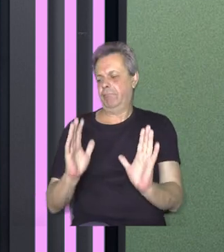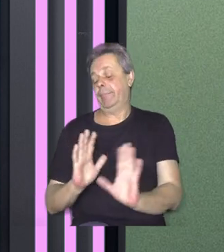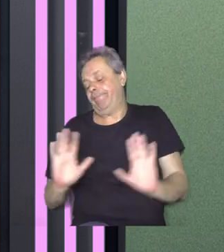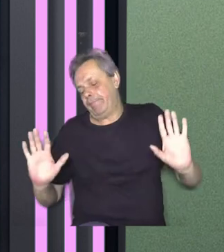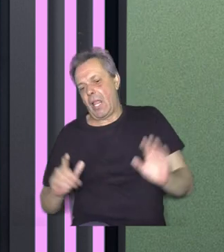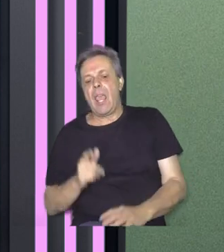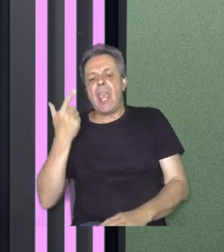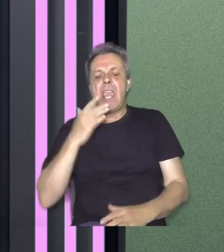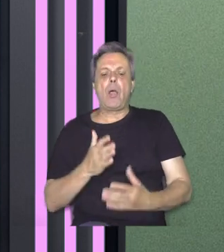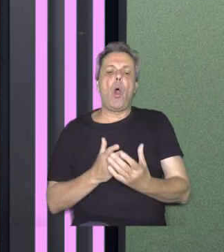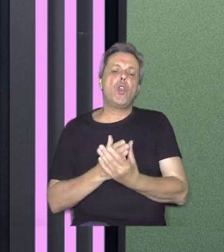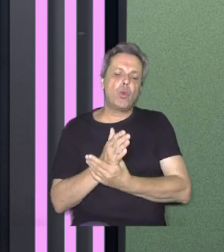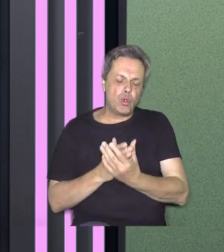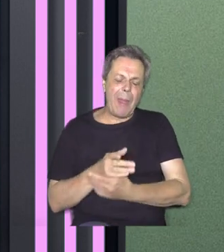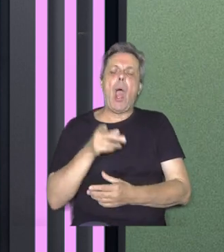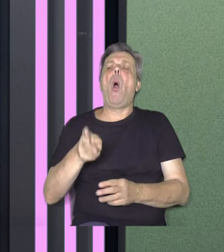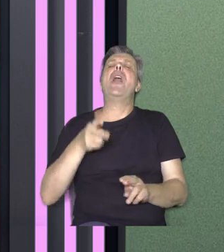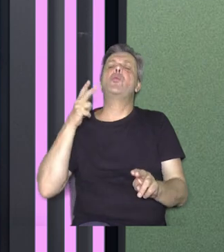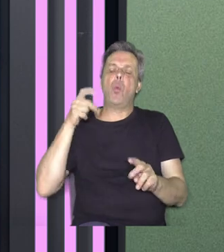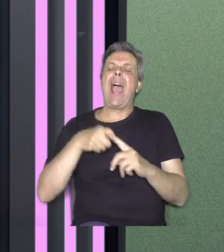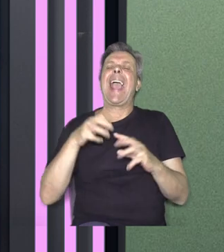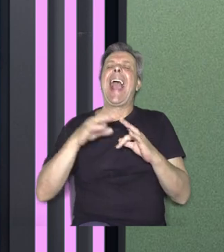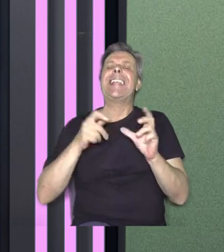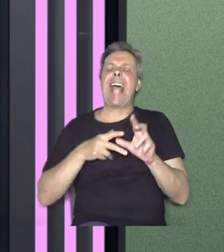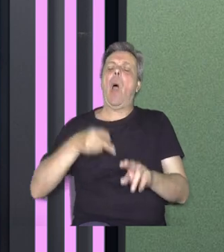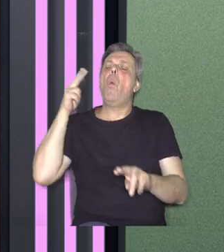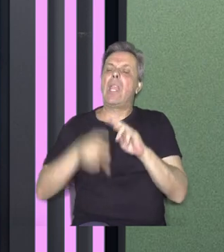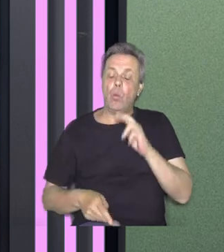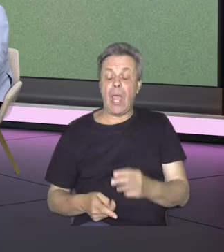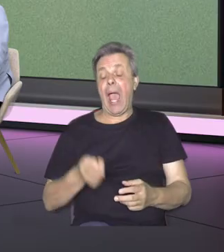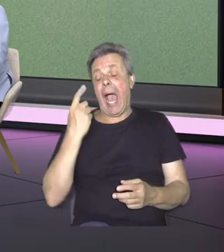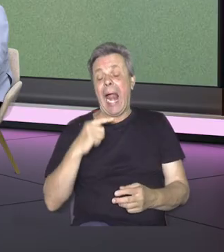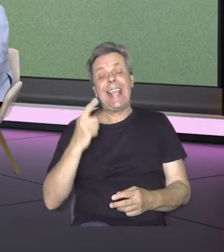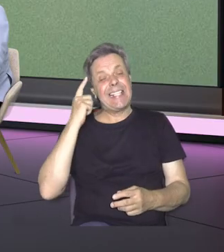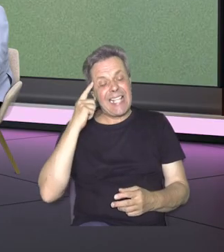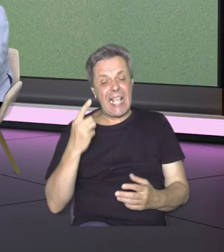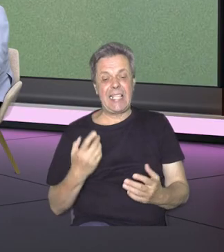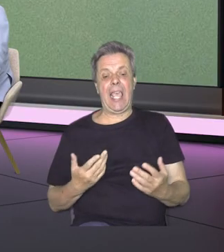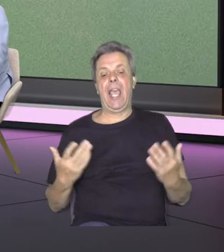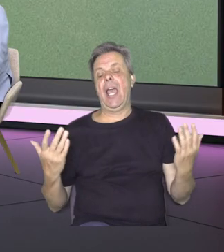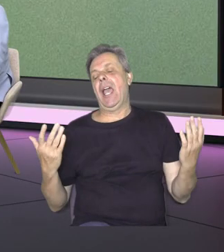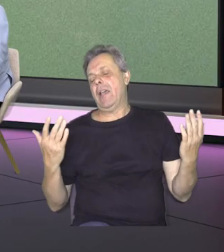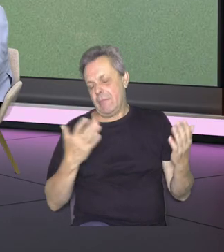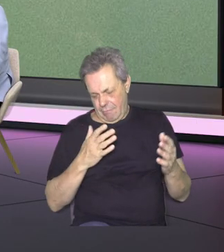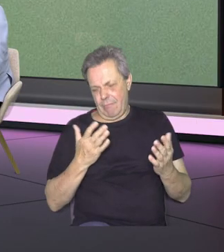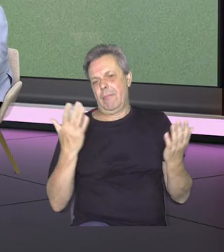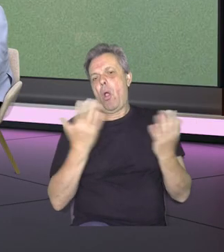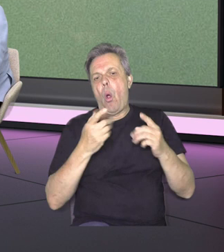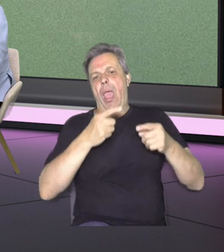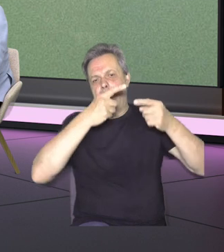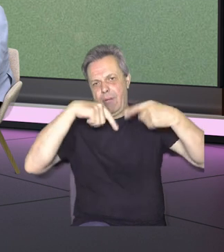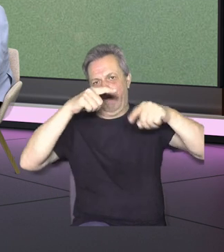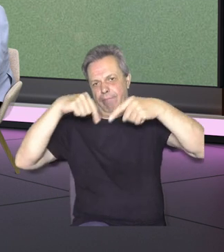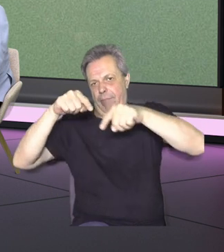je službeno, kaste su ukinute. Tako je. Ustav je ukinuo kaste, ali zna se ko je kšatrija, zna se ko